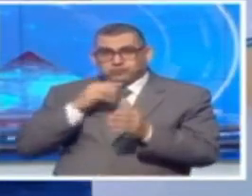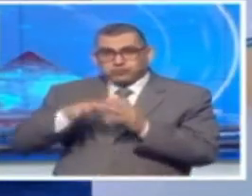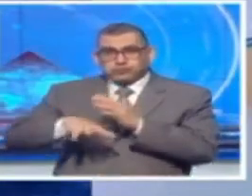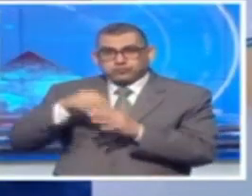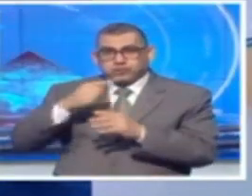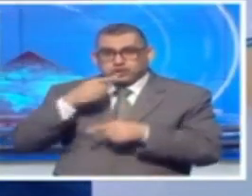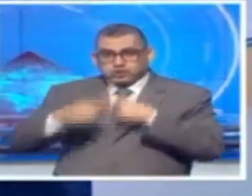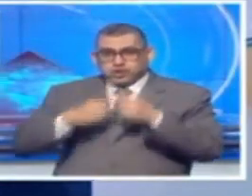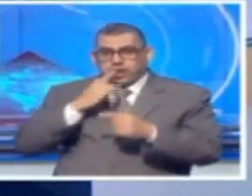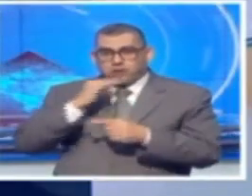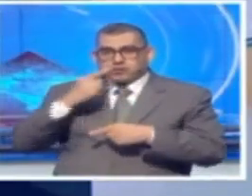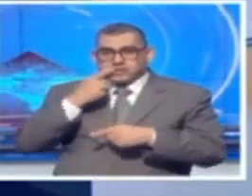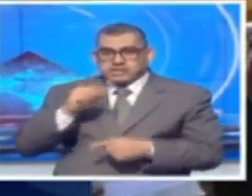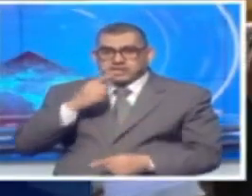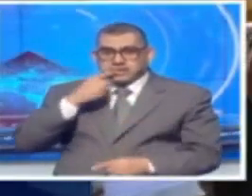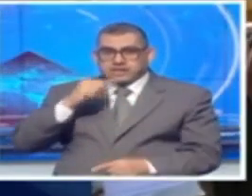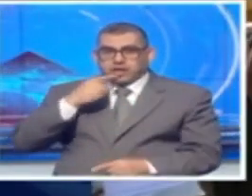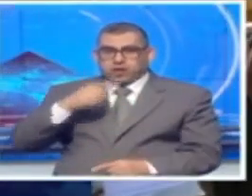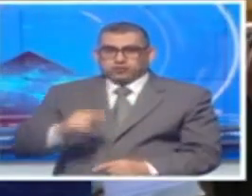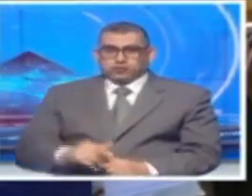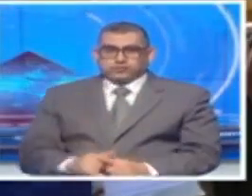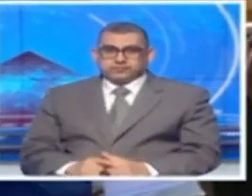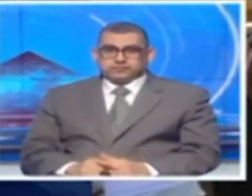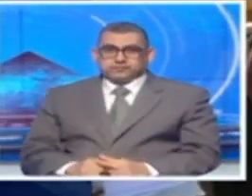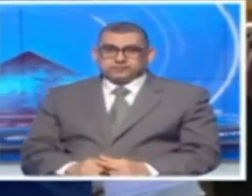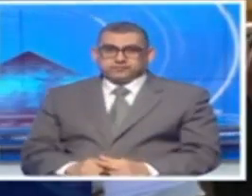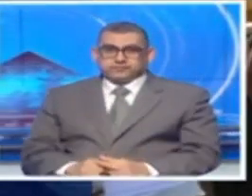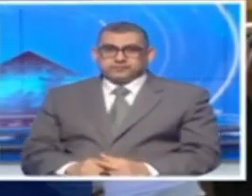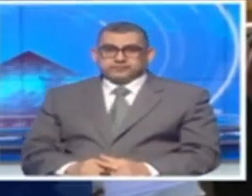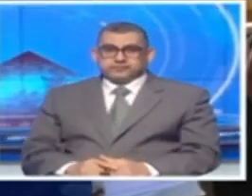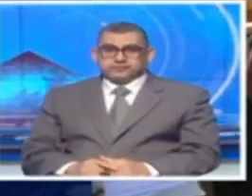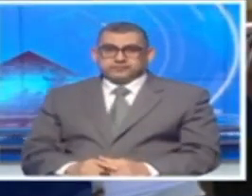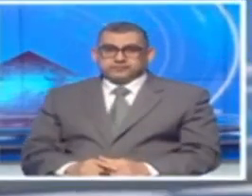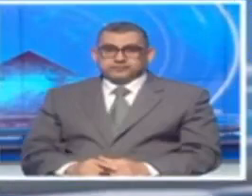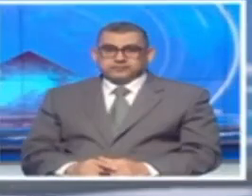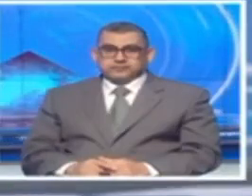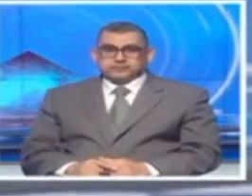إقامته بصورة دورية كل عام.